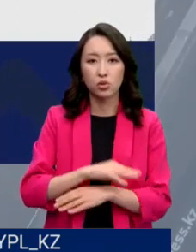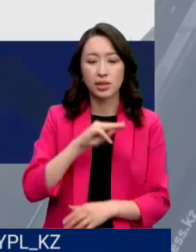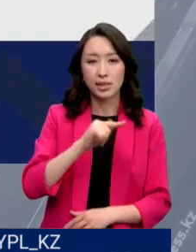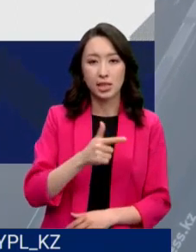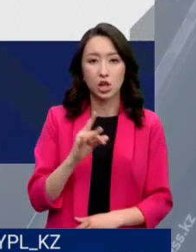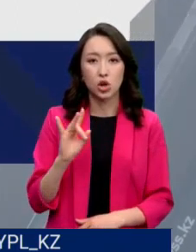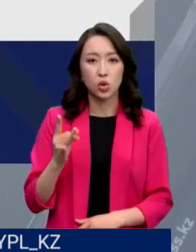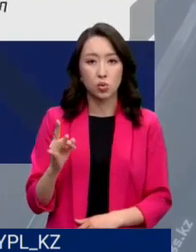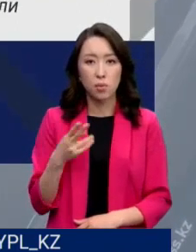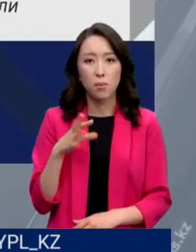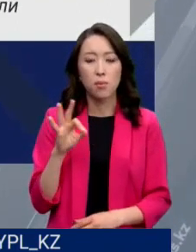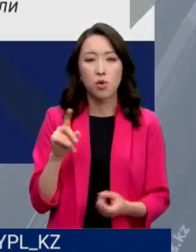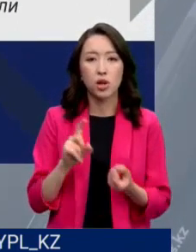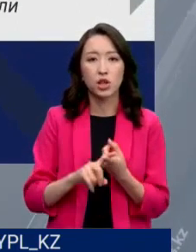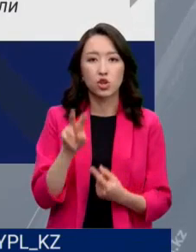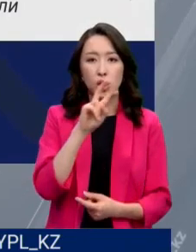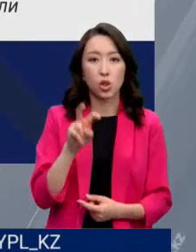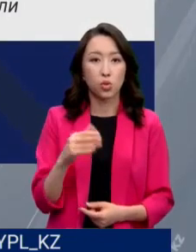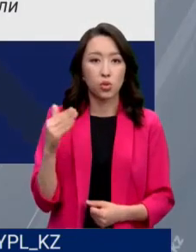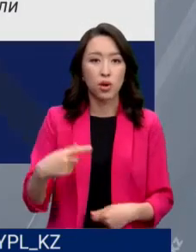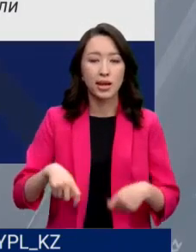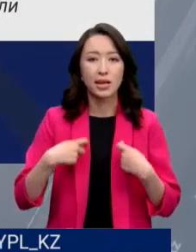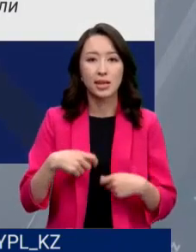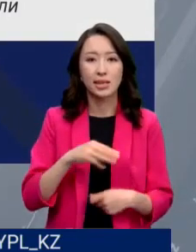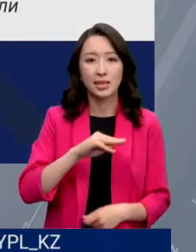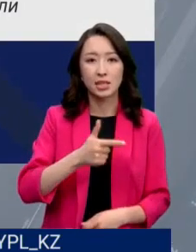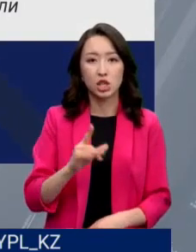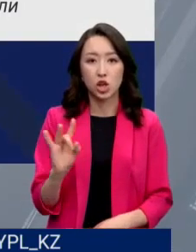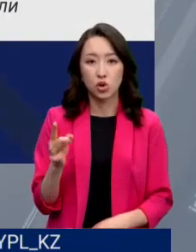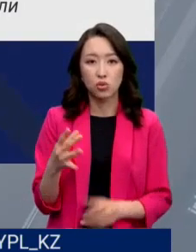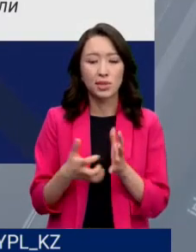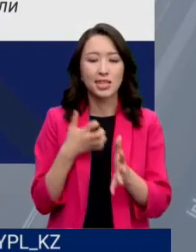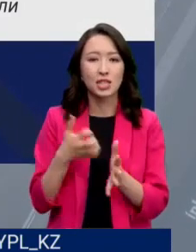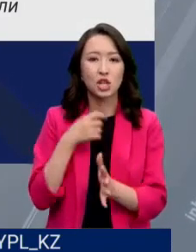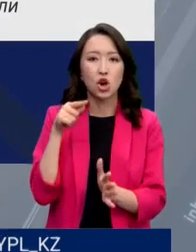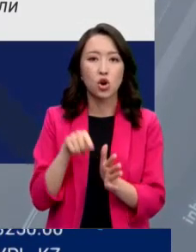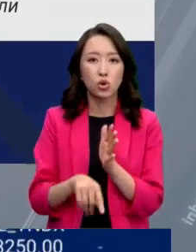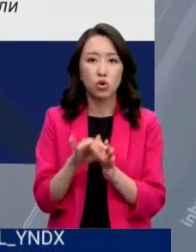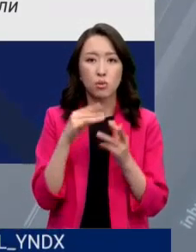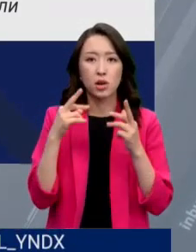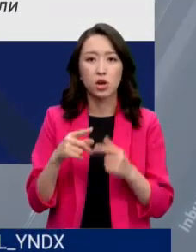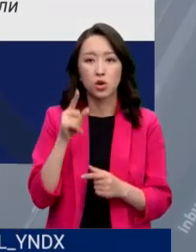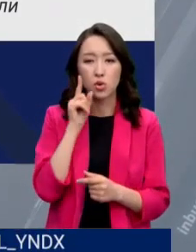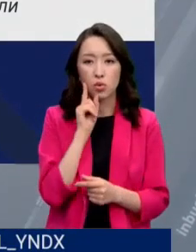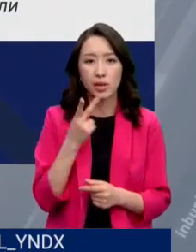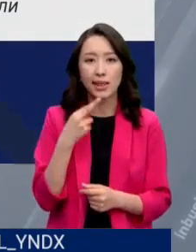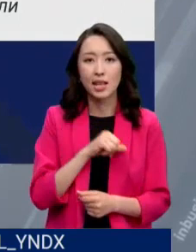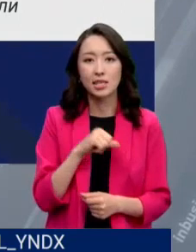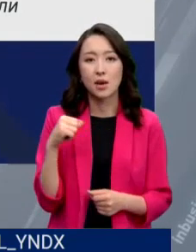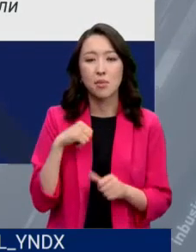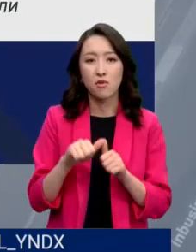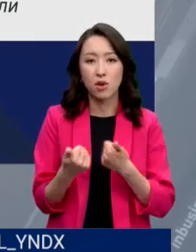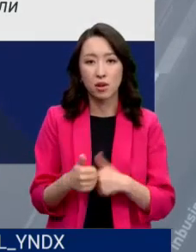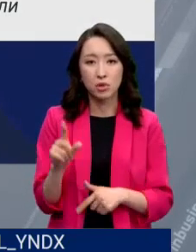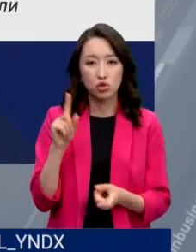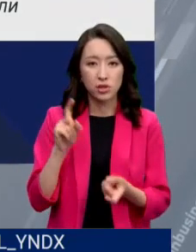и рубль по отношению к доллару США. Рынок тенге-рубль недостаточно глубокий и ликвидный для самостоятельного формирования, что